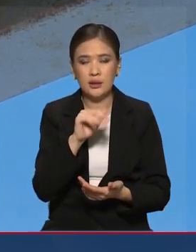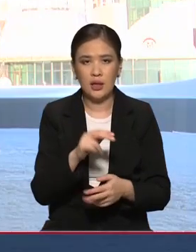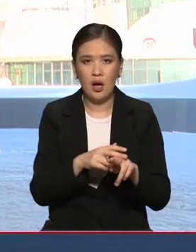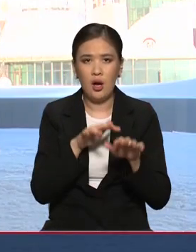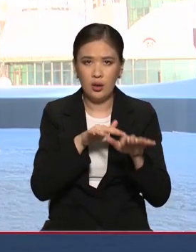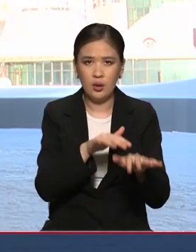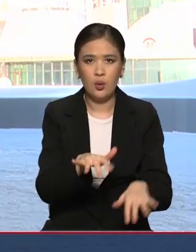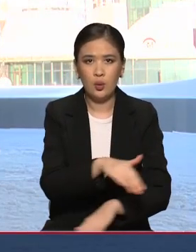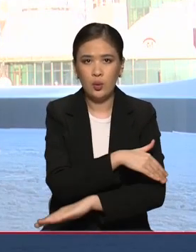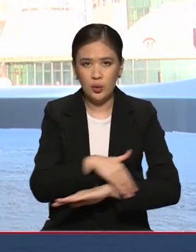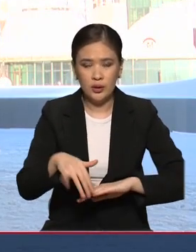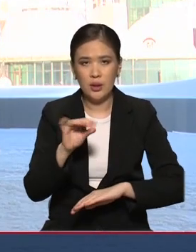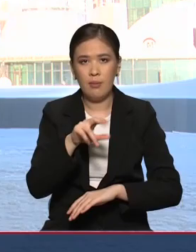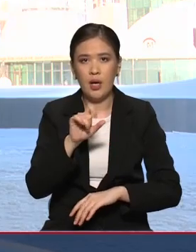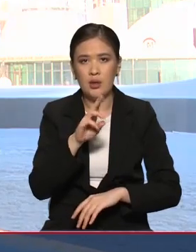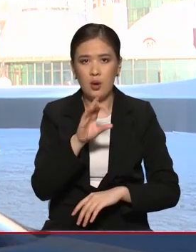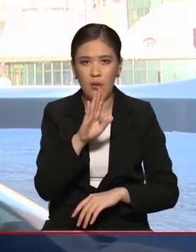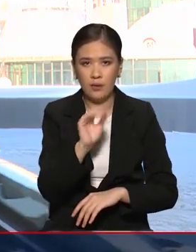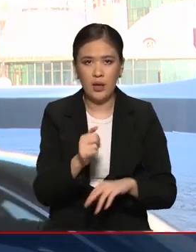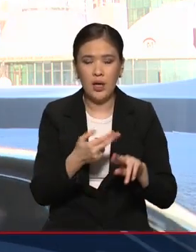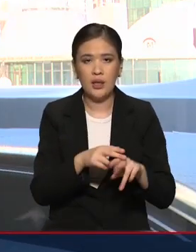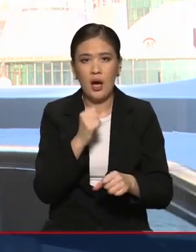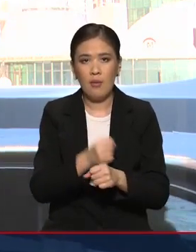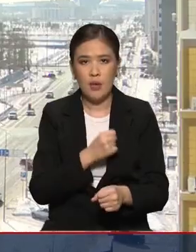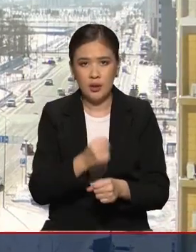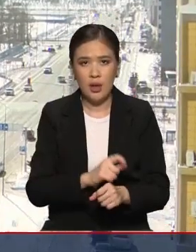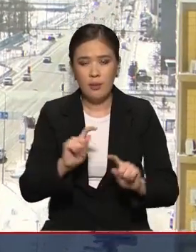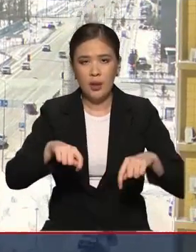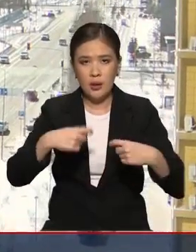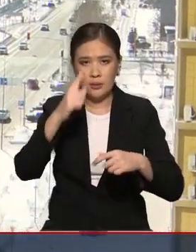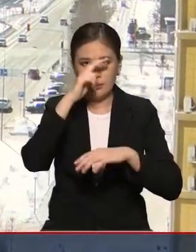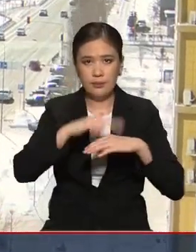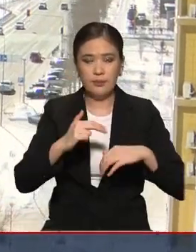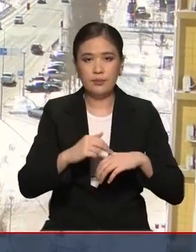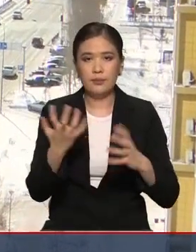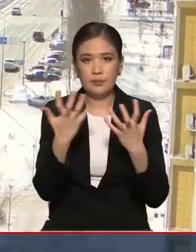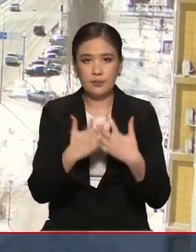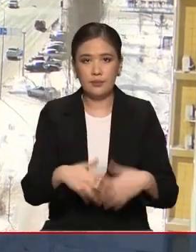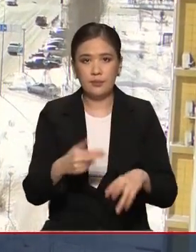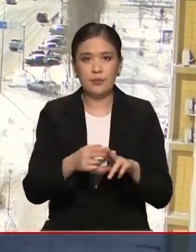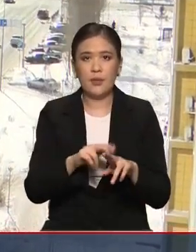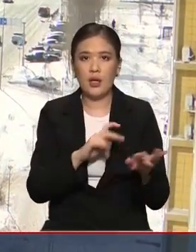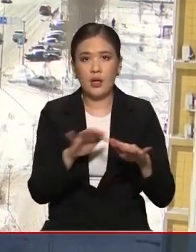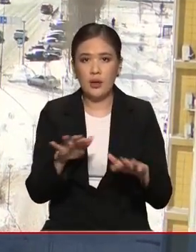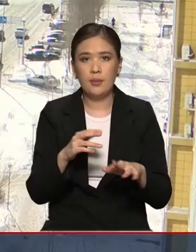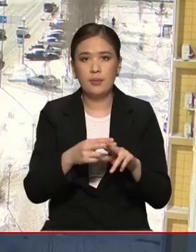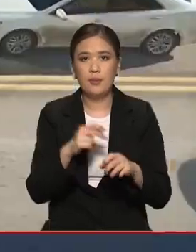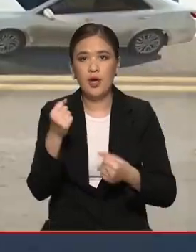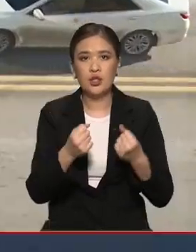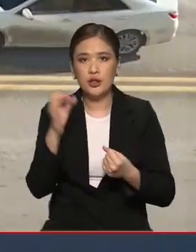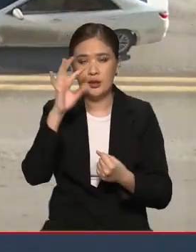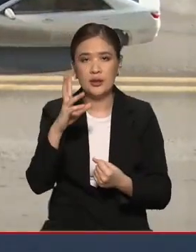городских улиц и парковок. Все сведения обрабатываются и передаются в полицию автоматически. Этим занимается